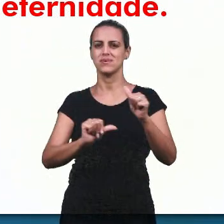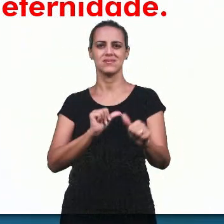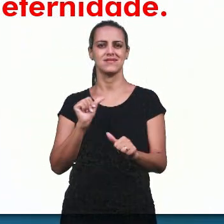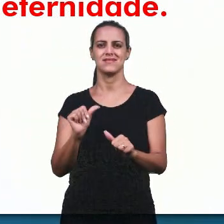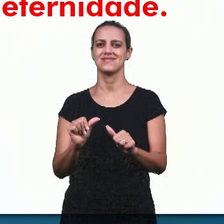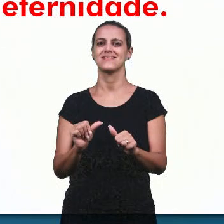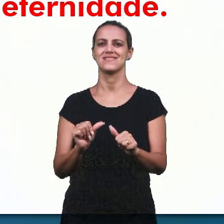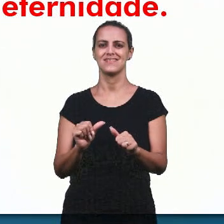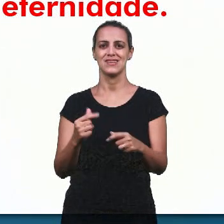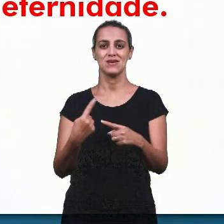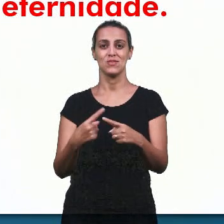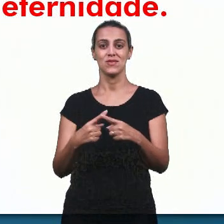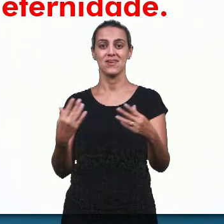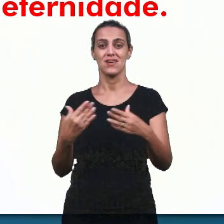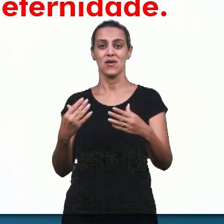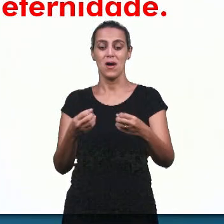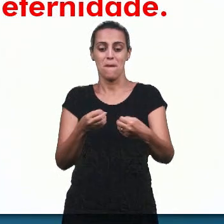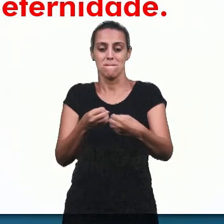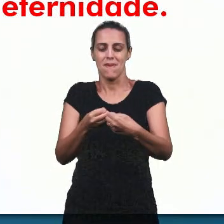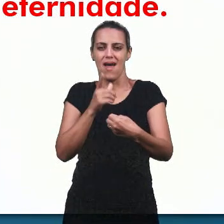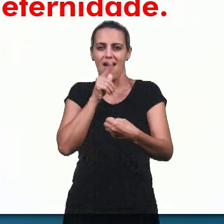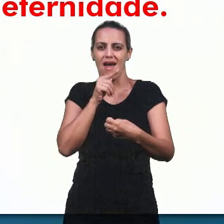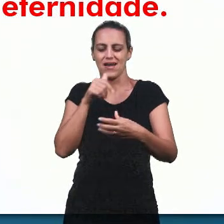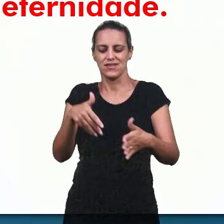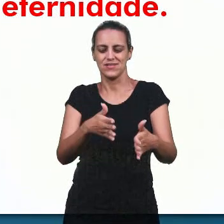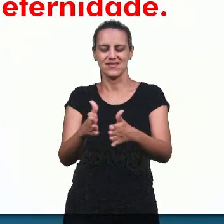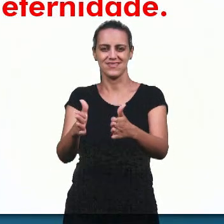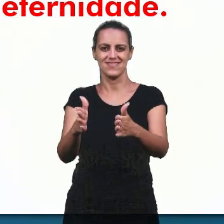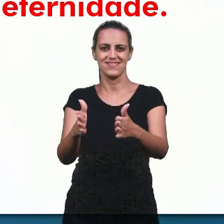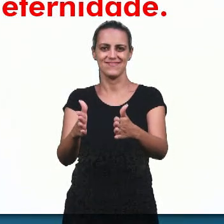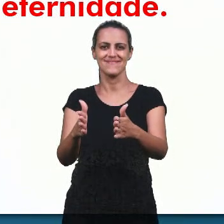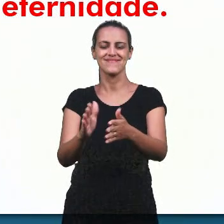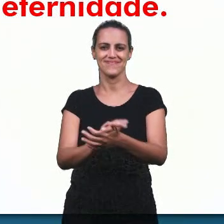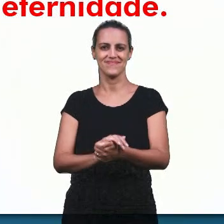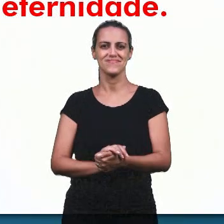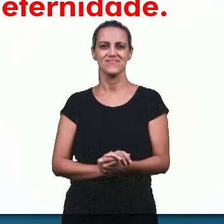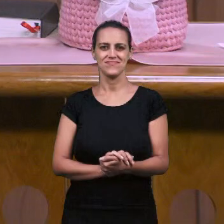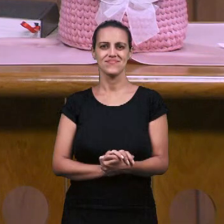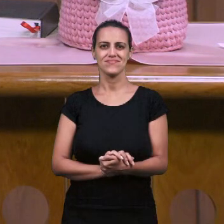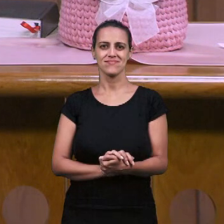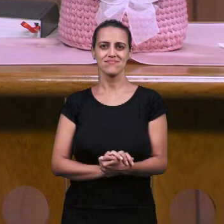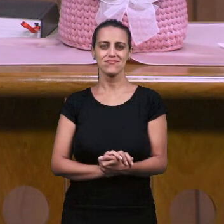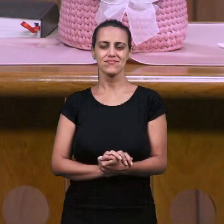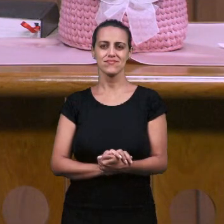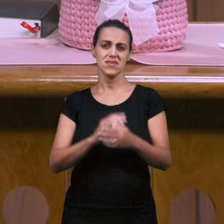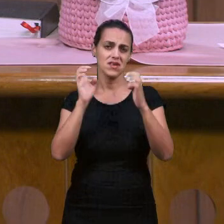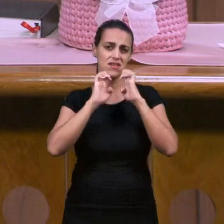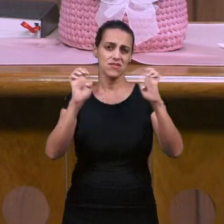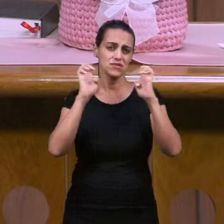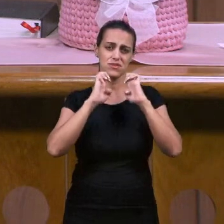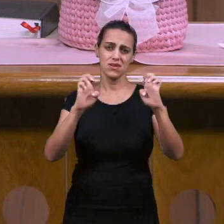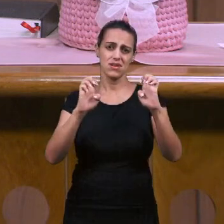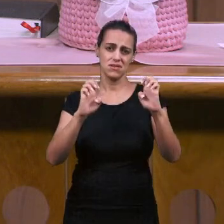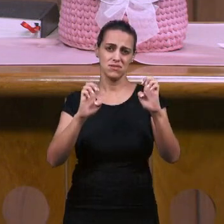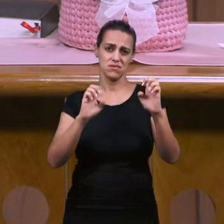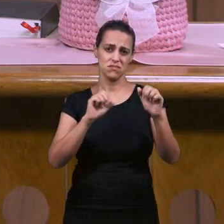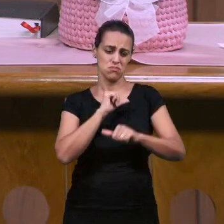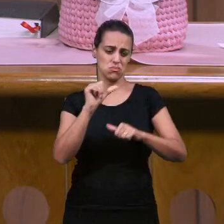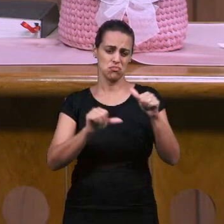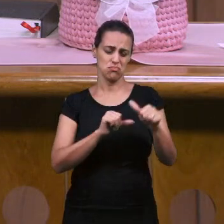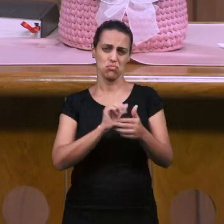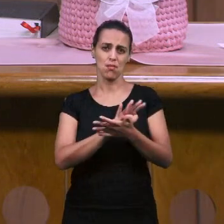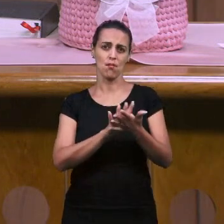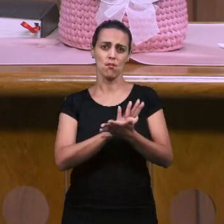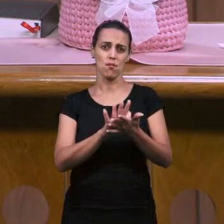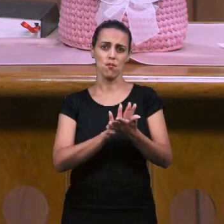changer. L'évangile, qui ne change rien. Ça, c'est le grand problème que nous voyons. Le monde, dans